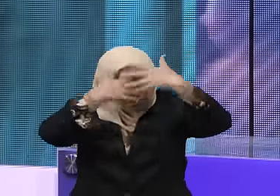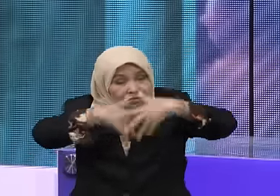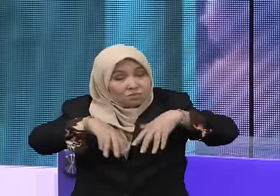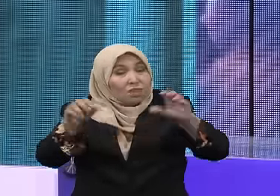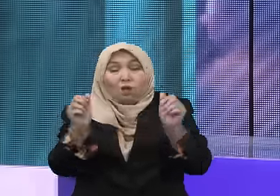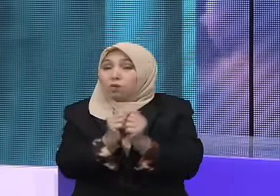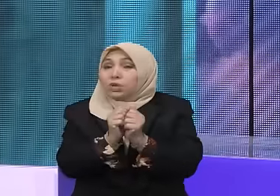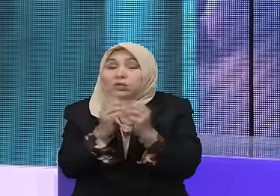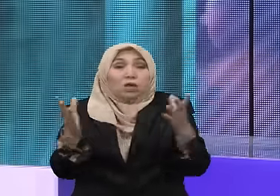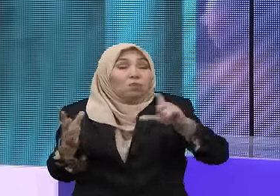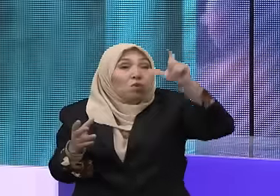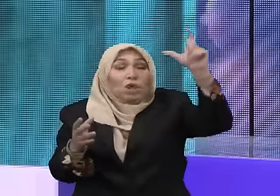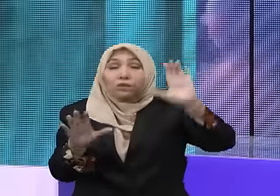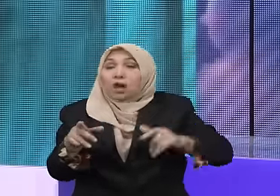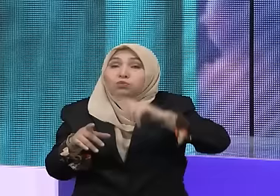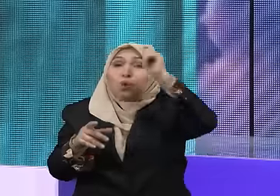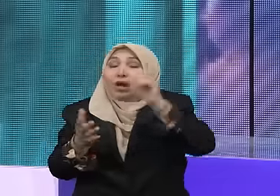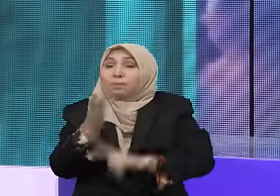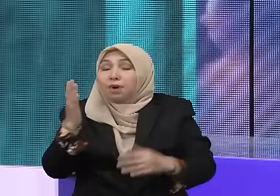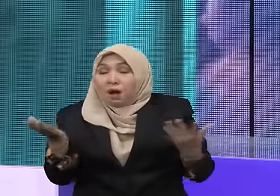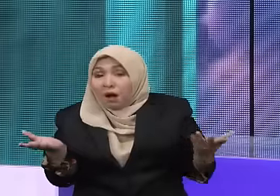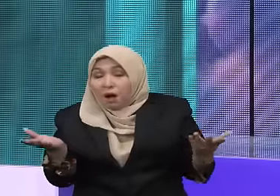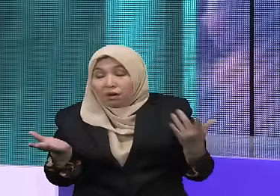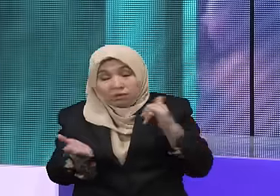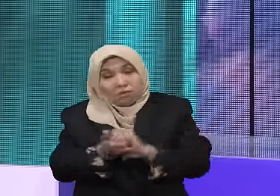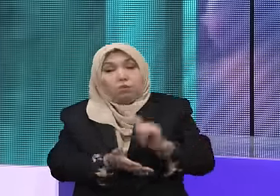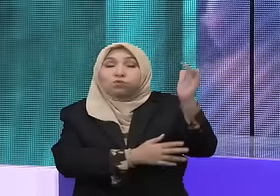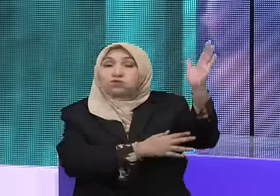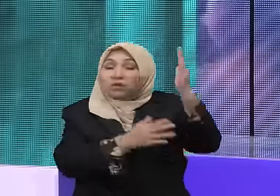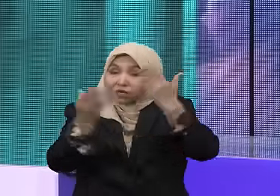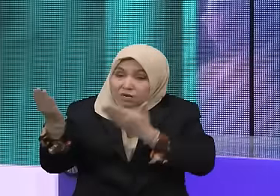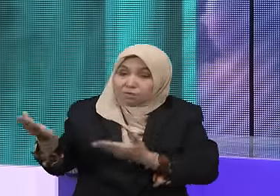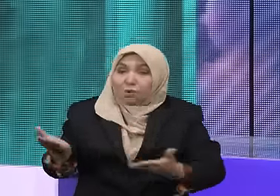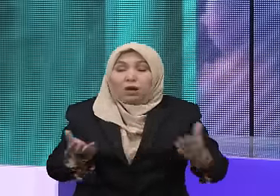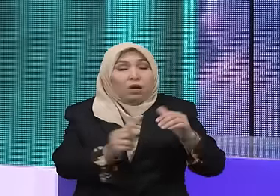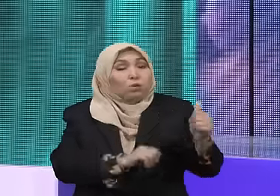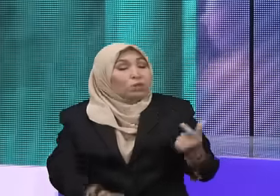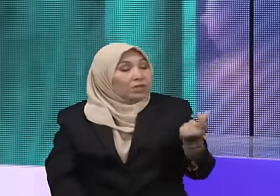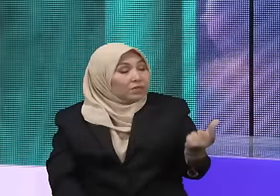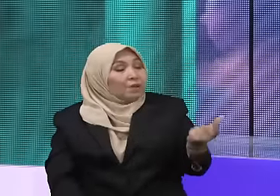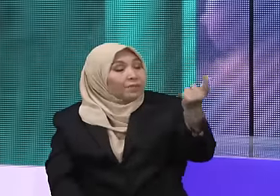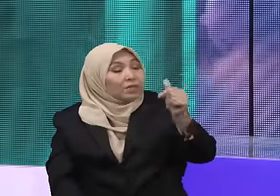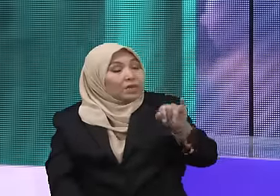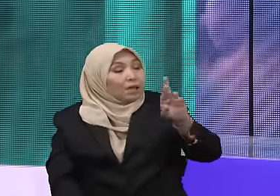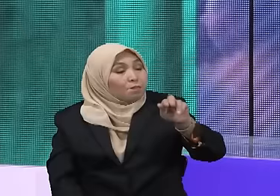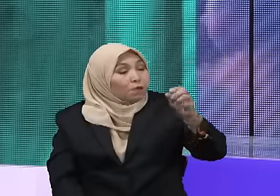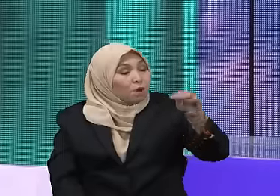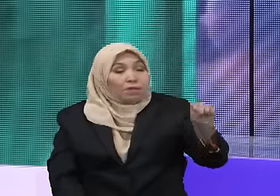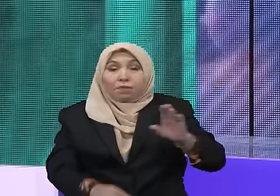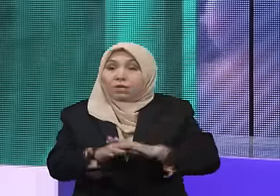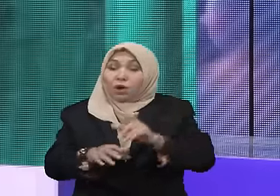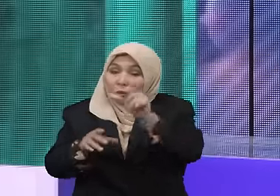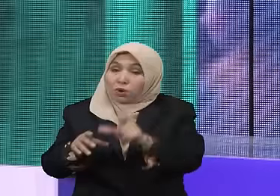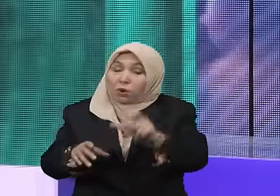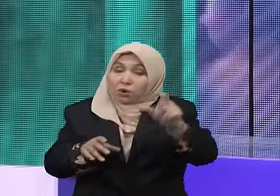ada bulan, nak bertuhankan apa? Itu hujah yang sedang dibawakan oleh Nabi Ibrahim kepada orang-orang itu.